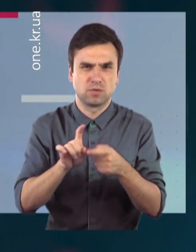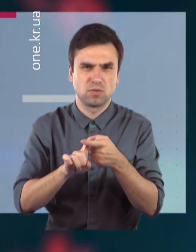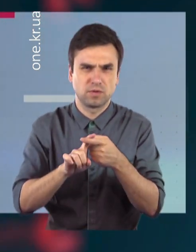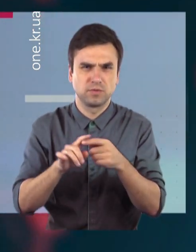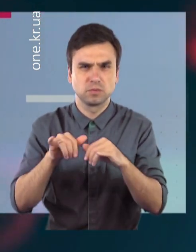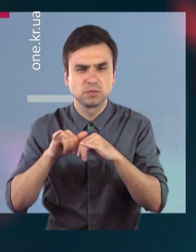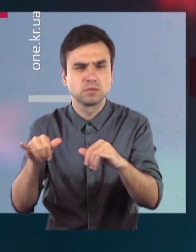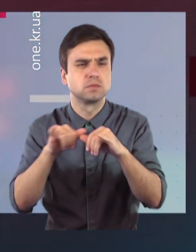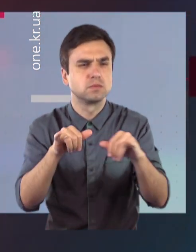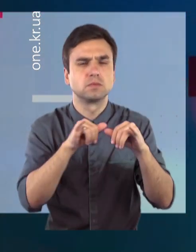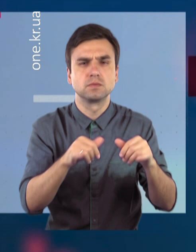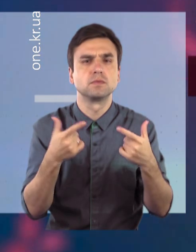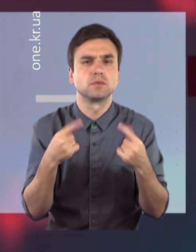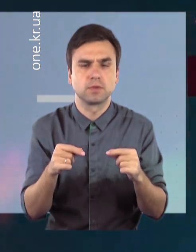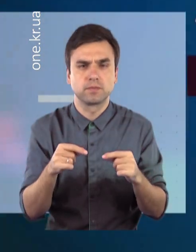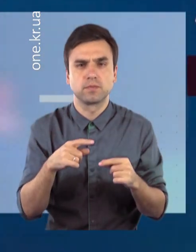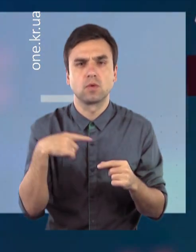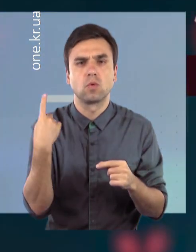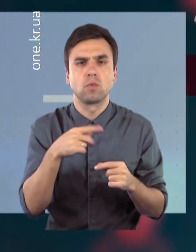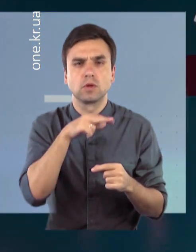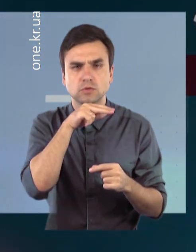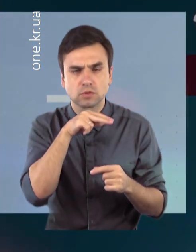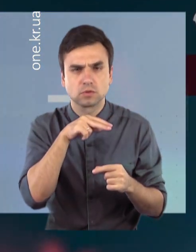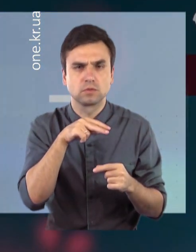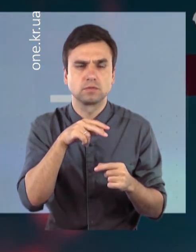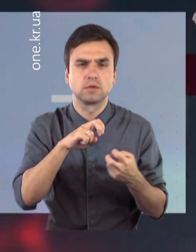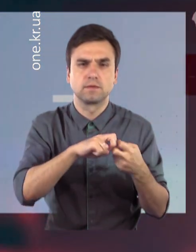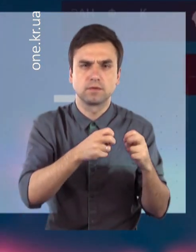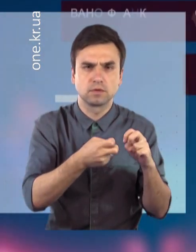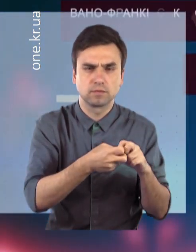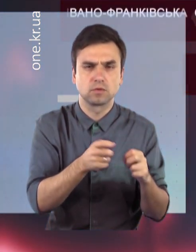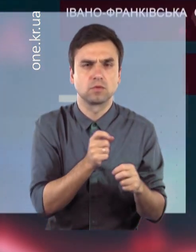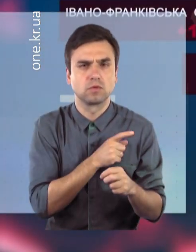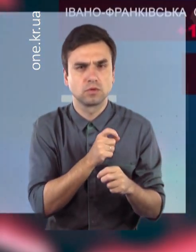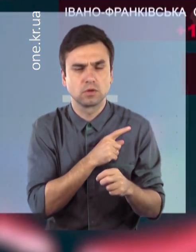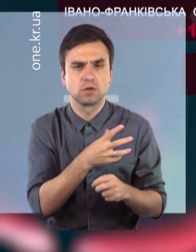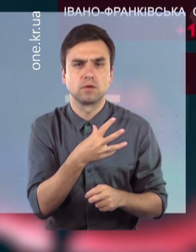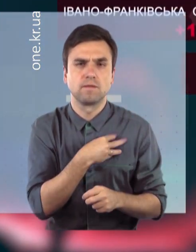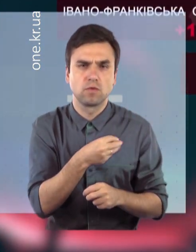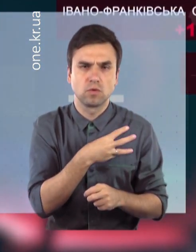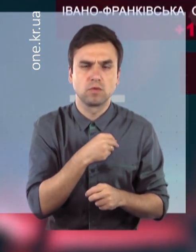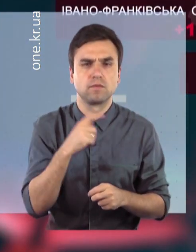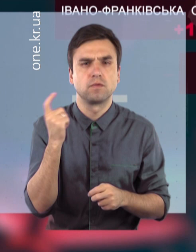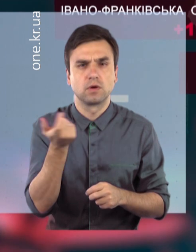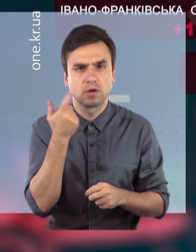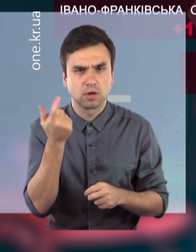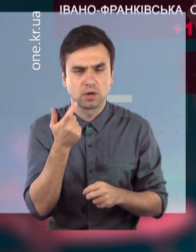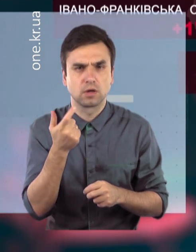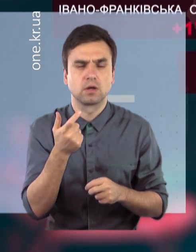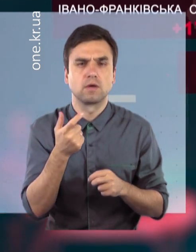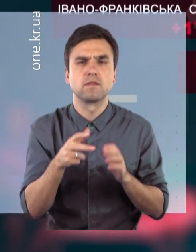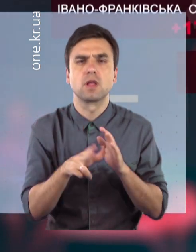випадків за останні 24 години зареєстрували у Чернівецькій області, Івано-Франківській, Одеській, Львівській, Харківській